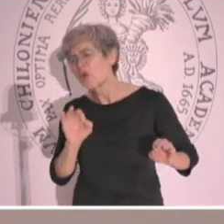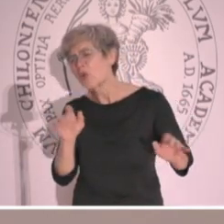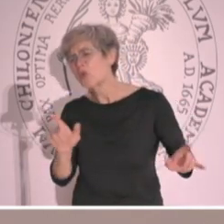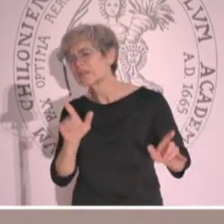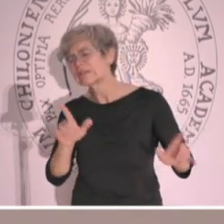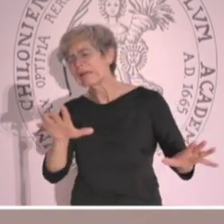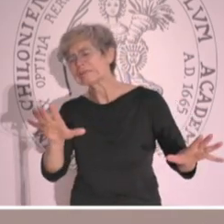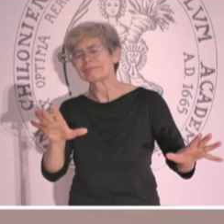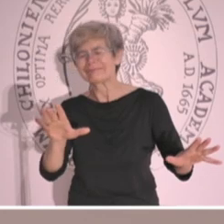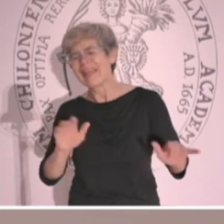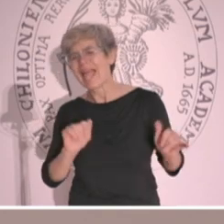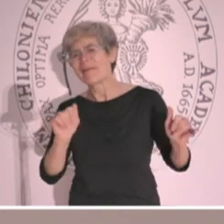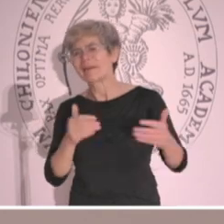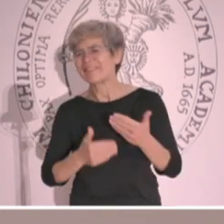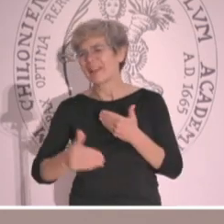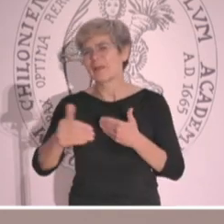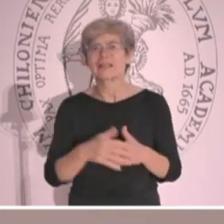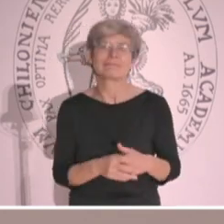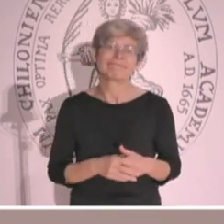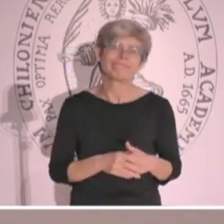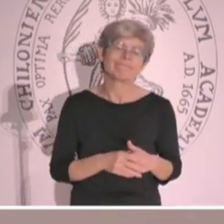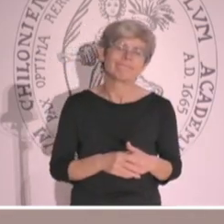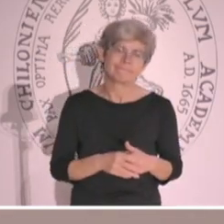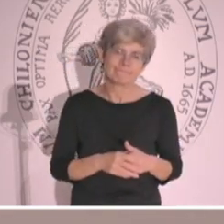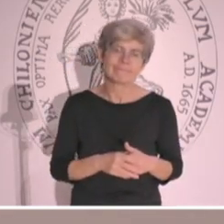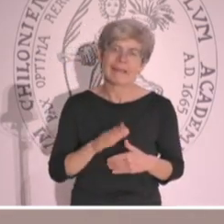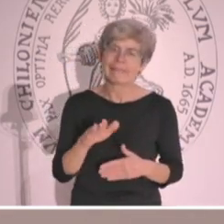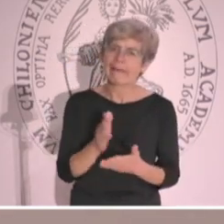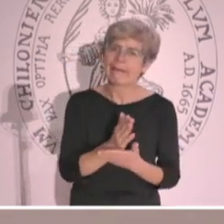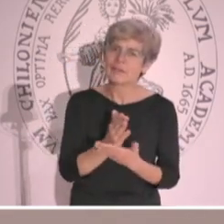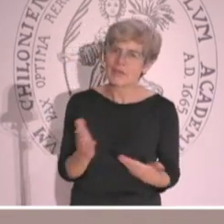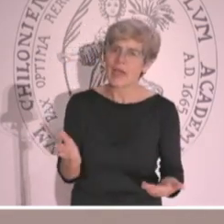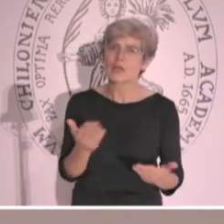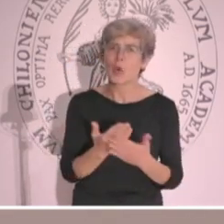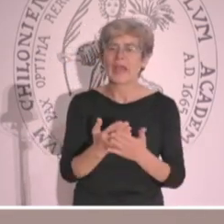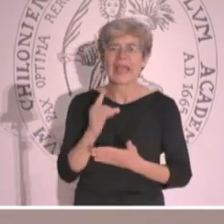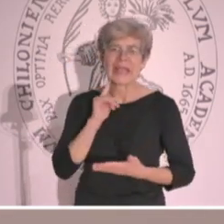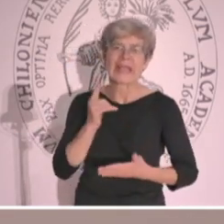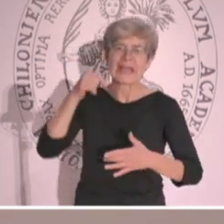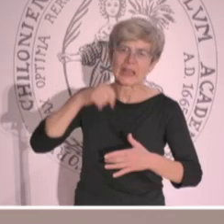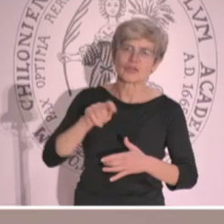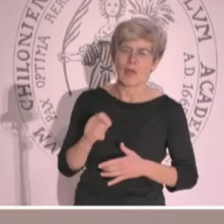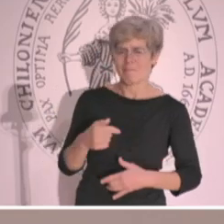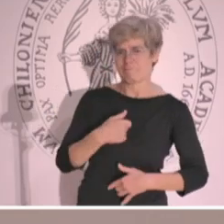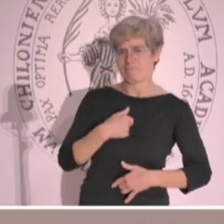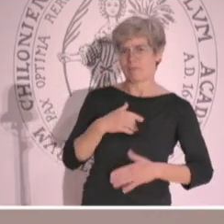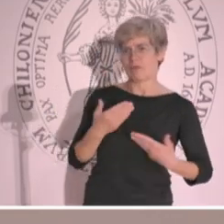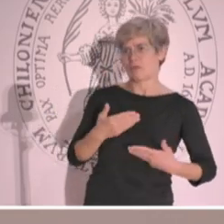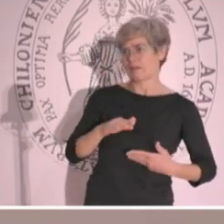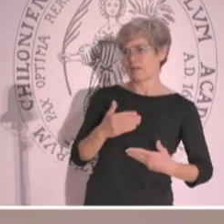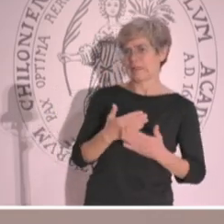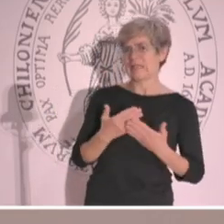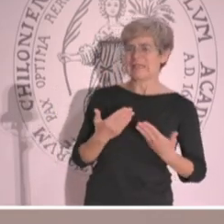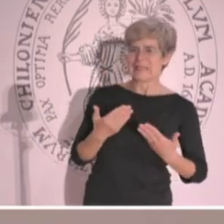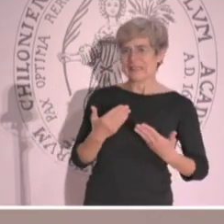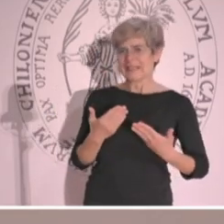darüber hinaus. Die Entscheidung, so war es jedenfalls bei mir, über das Wo und was will ich eigentlich studieren, das ist so die